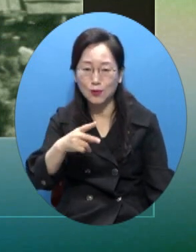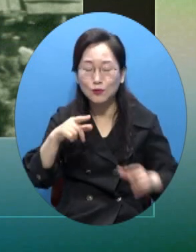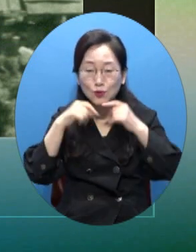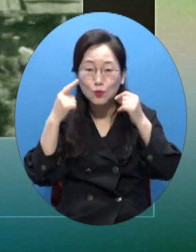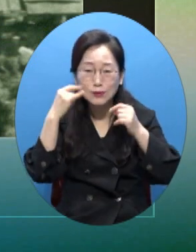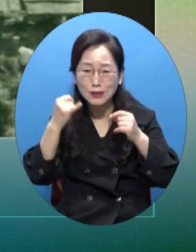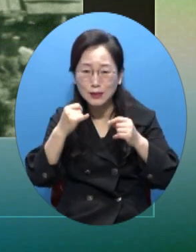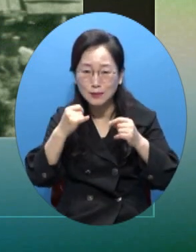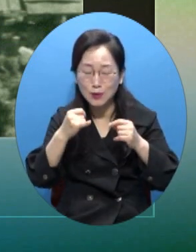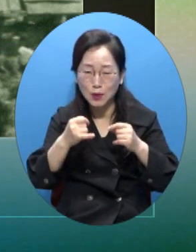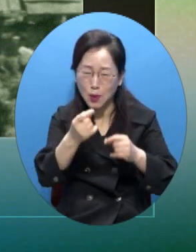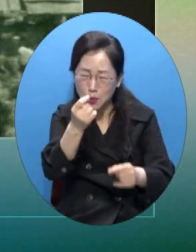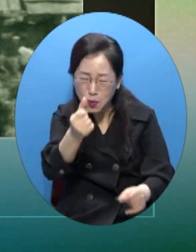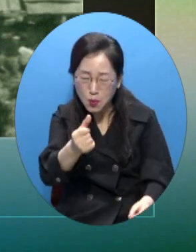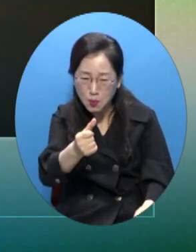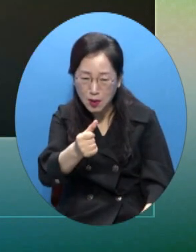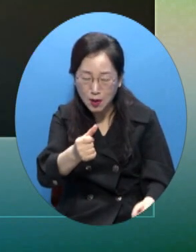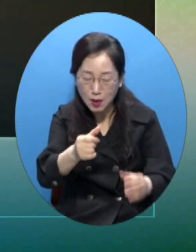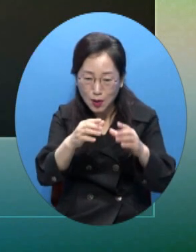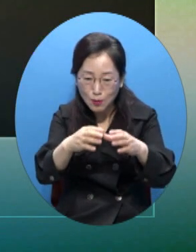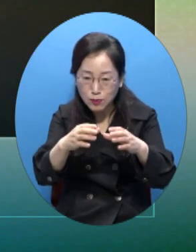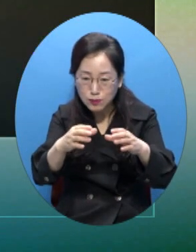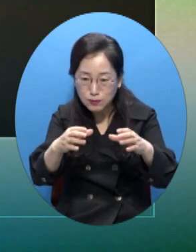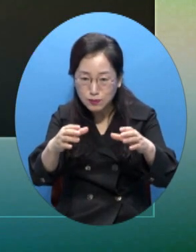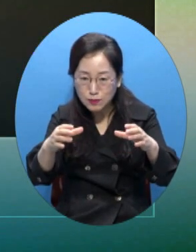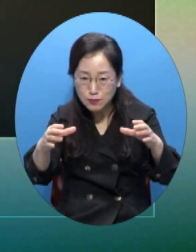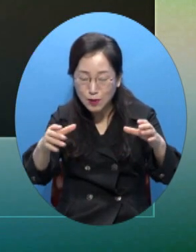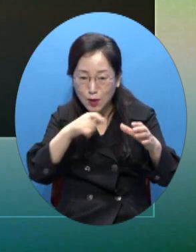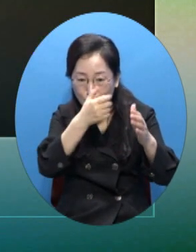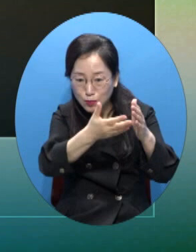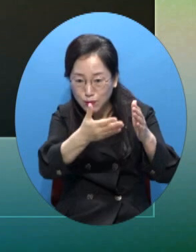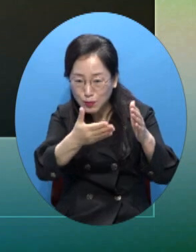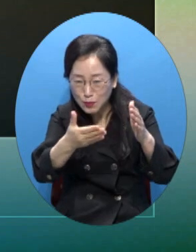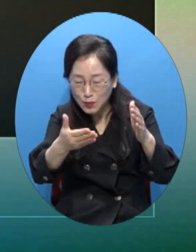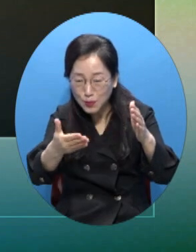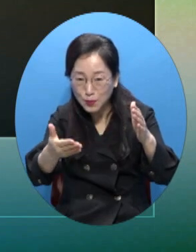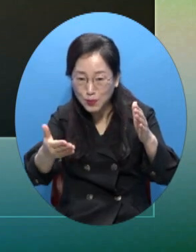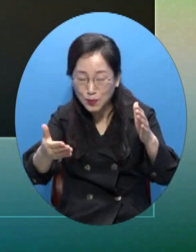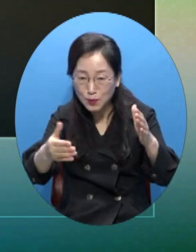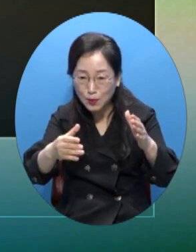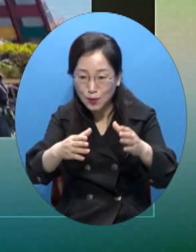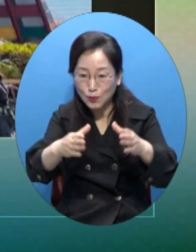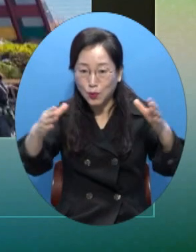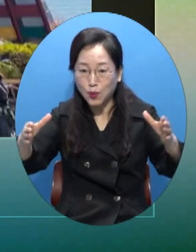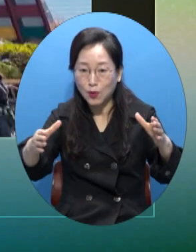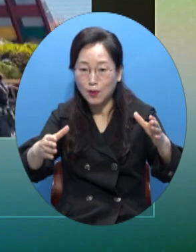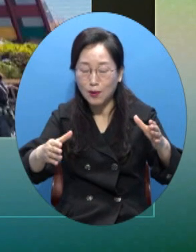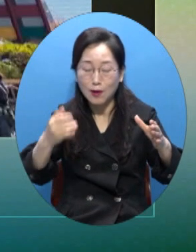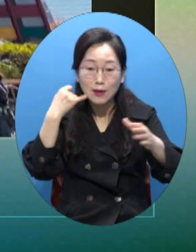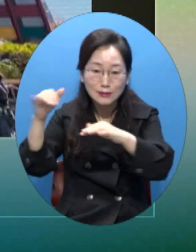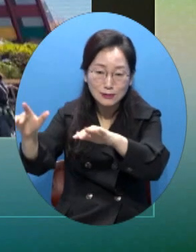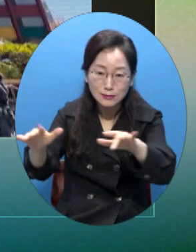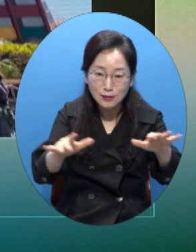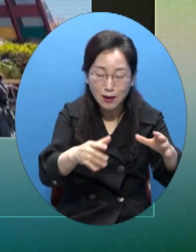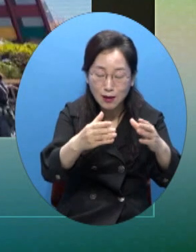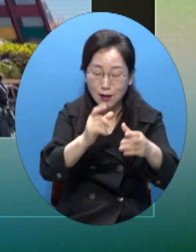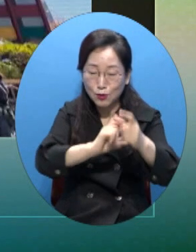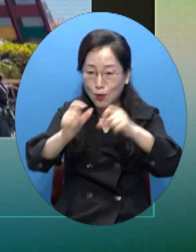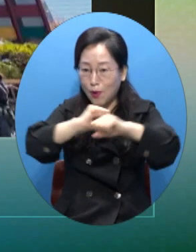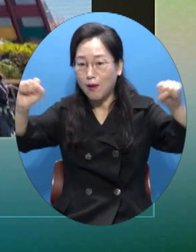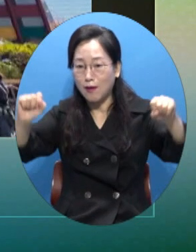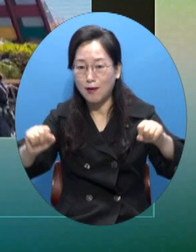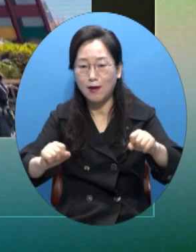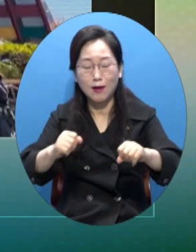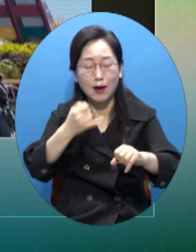쫄쫄쫄쫄 흘러내리게 하시더니 서대문 물줄기가 서면에서 강줄기를 이루고 여의도를 건너 은혜의 바다를 이루게 된 것입니다.